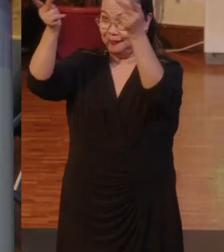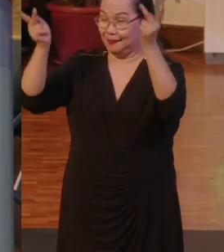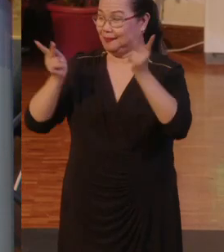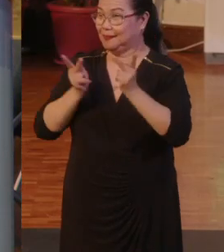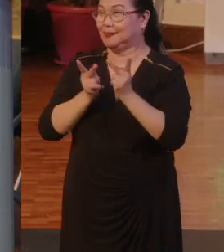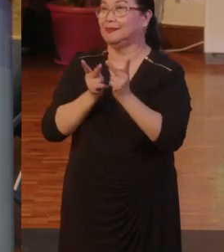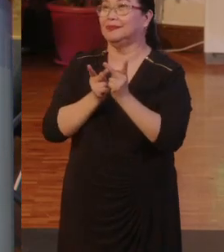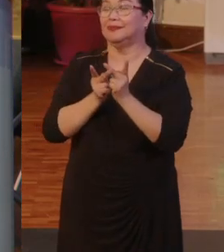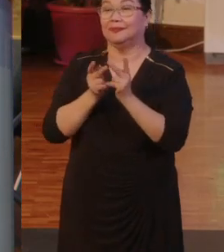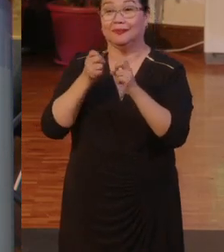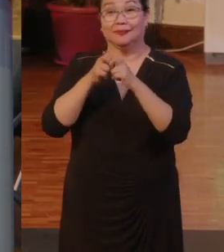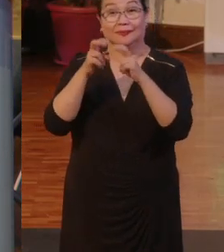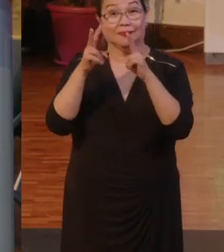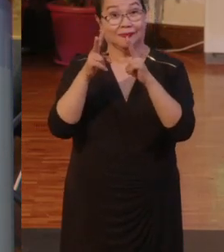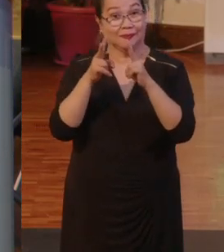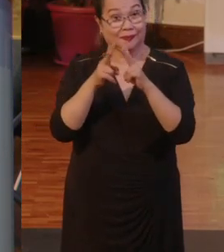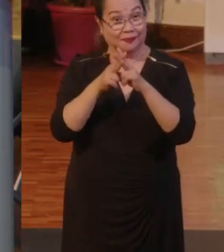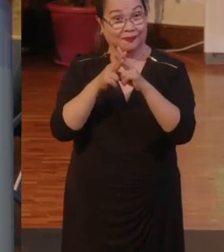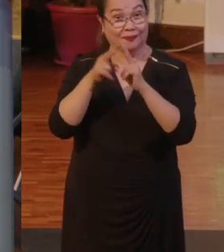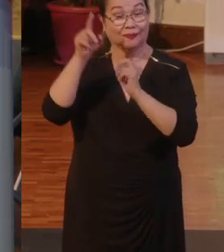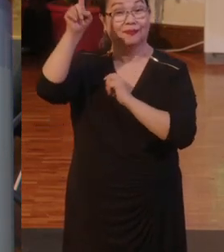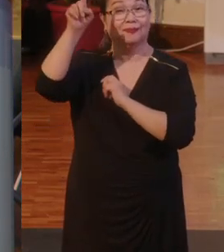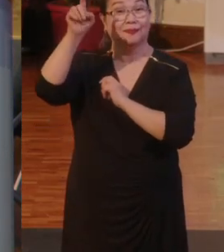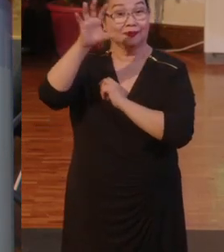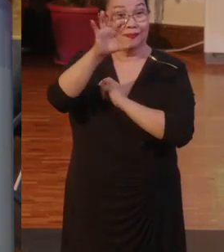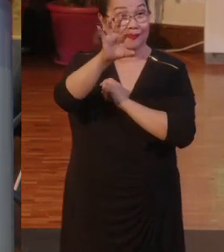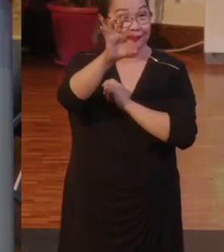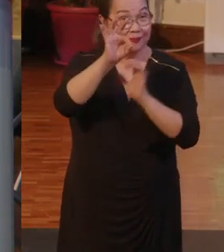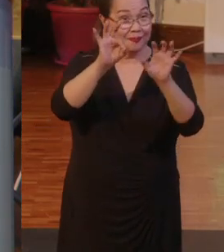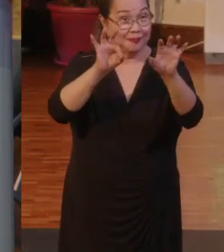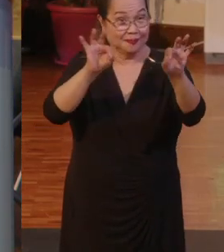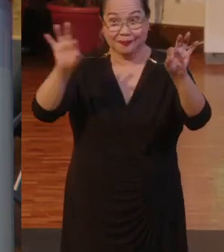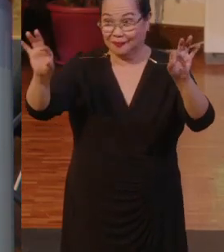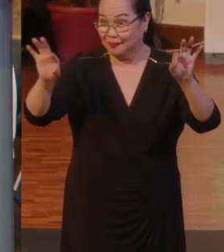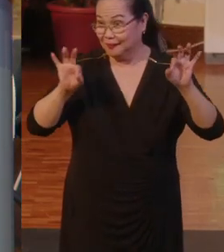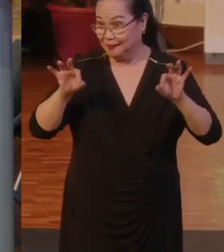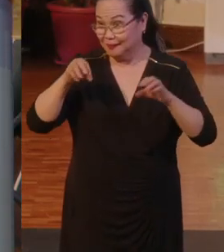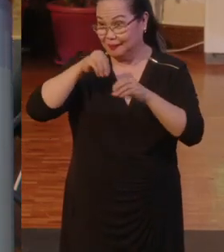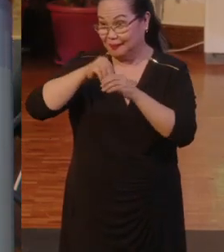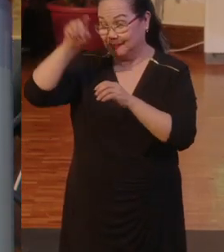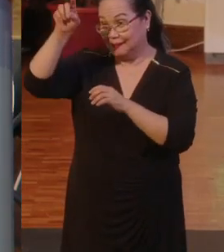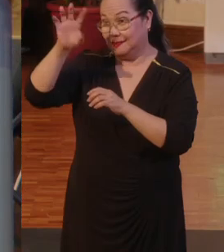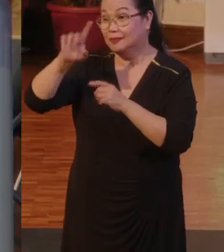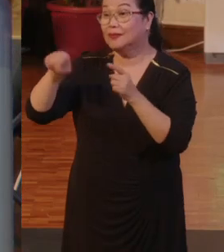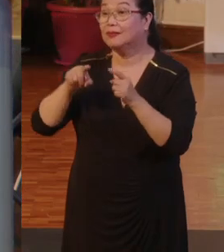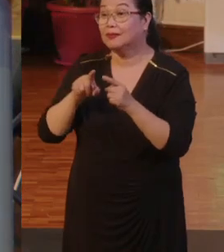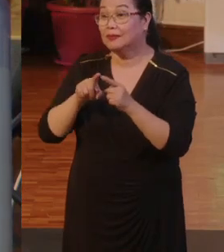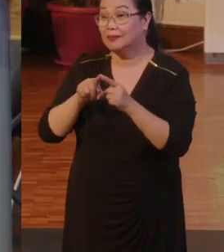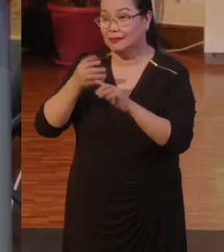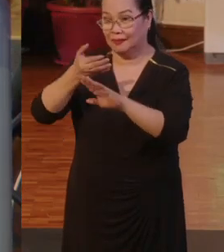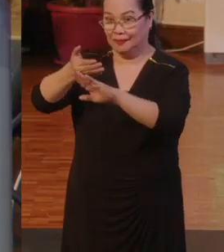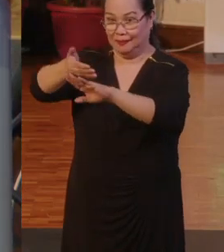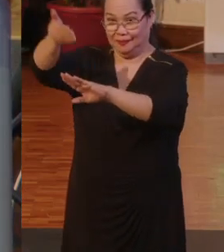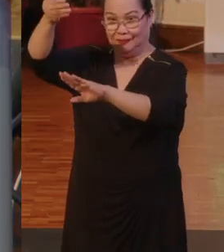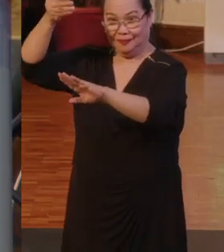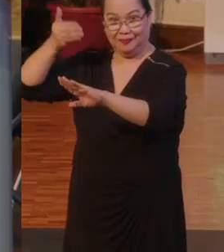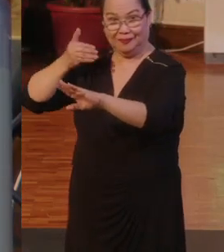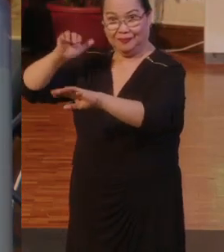places, even as He chose us in Him." Kailan? Before